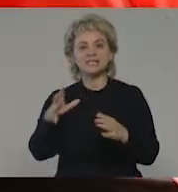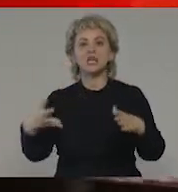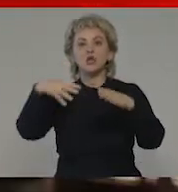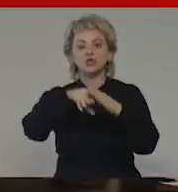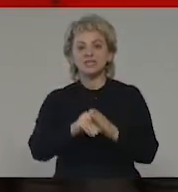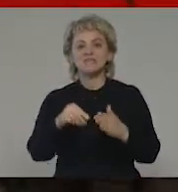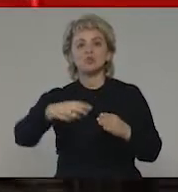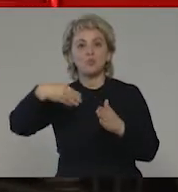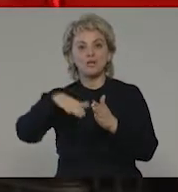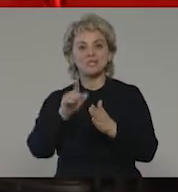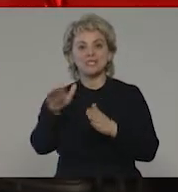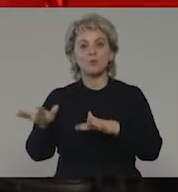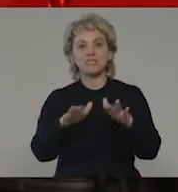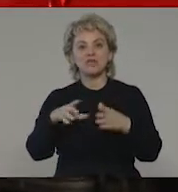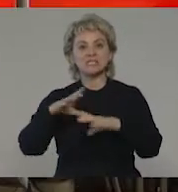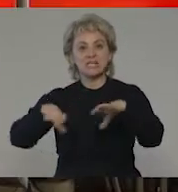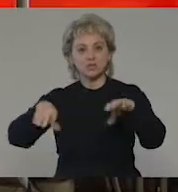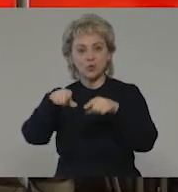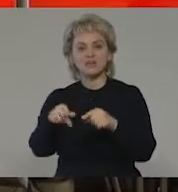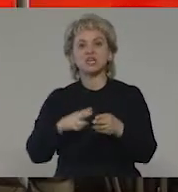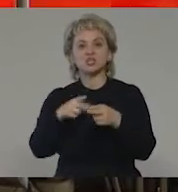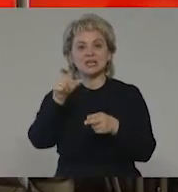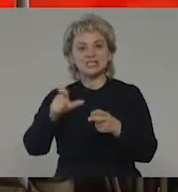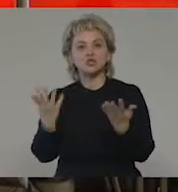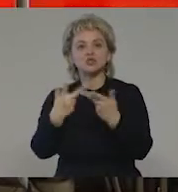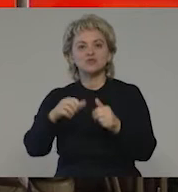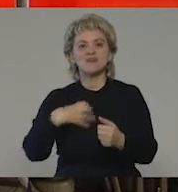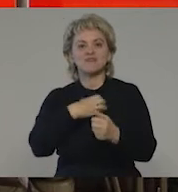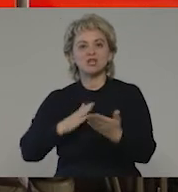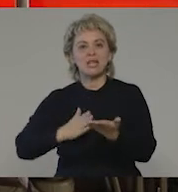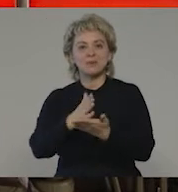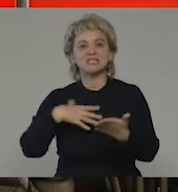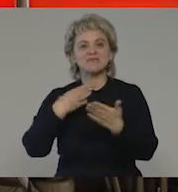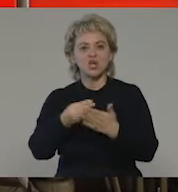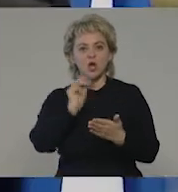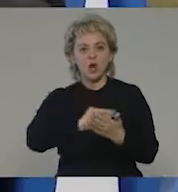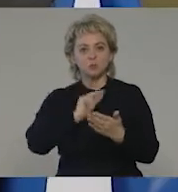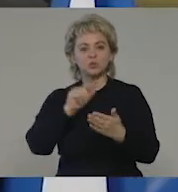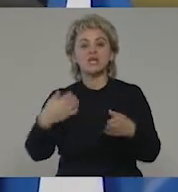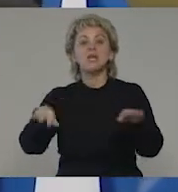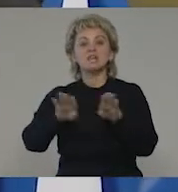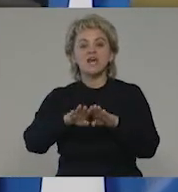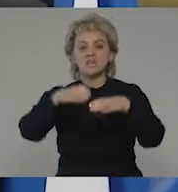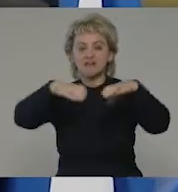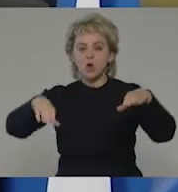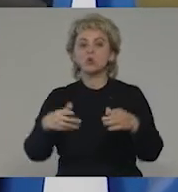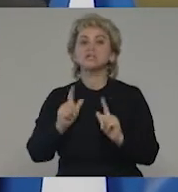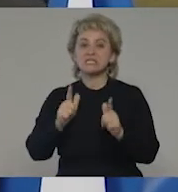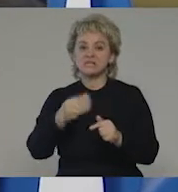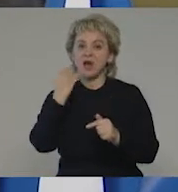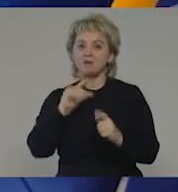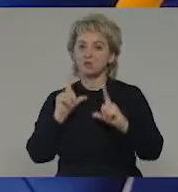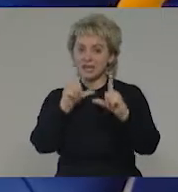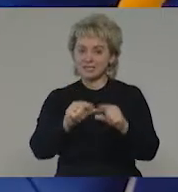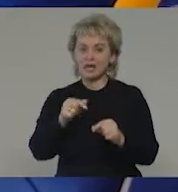Инвестиции в модернизацию подвижного состава железнодорожники считают важнейшим направлением своей работы. В таких вагонах ехать действительно